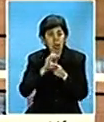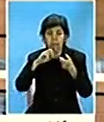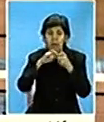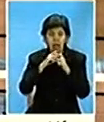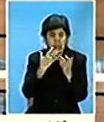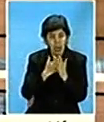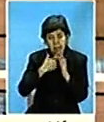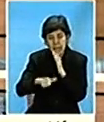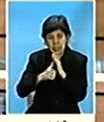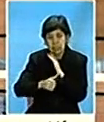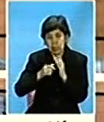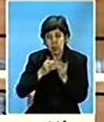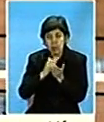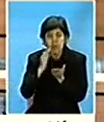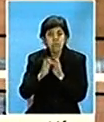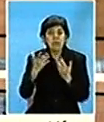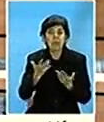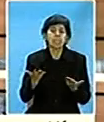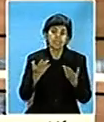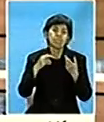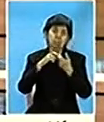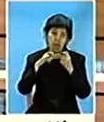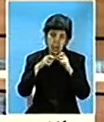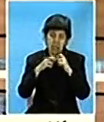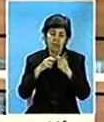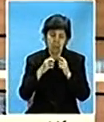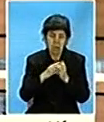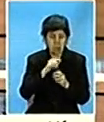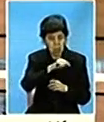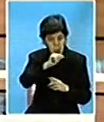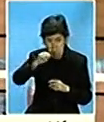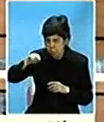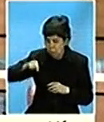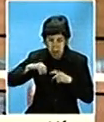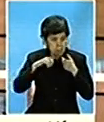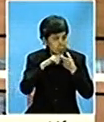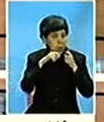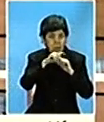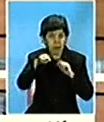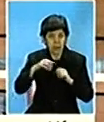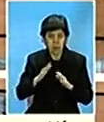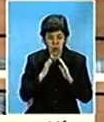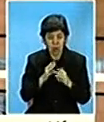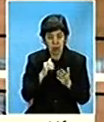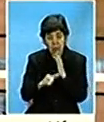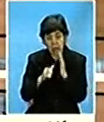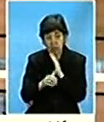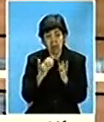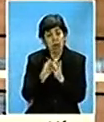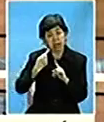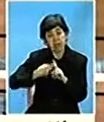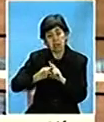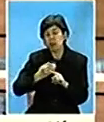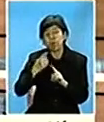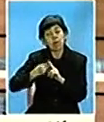องนี้นี่คือจุดหนึ่งในอีกพันหมื่นจุดในประเทศไทยผู้ที่หนีภาษีไม่ได้คือผู้รับเงินเดือนนี่แหละครับม